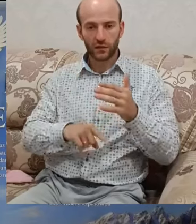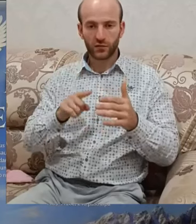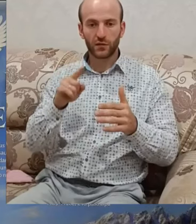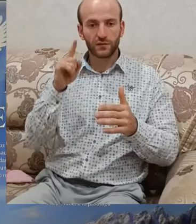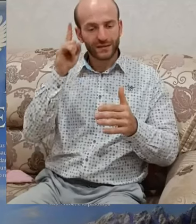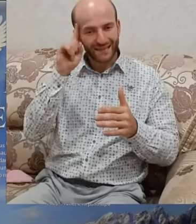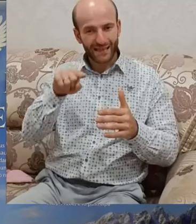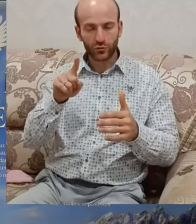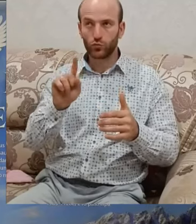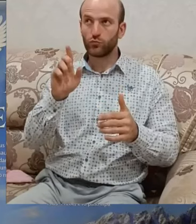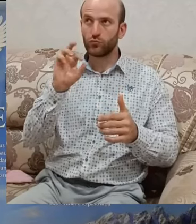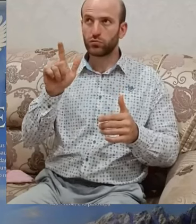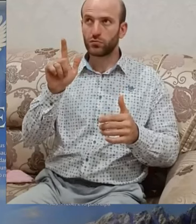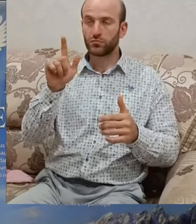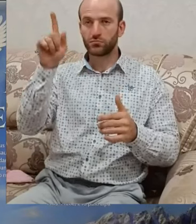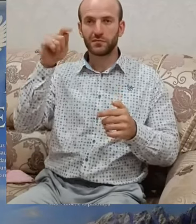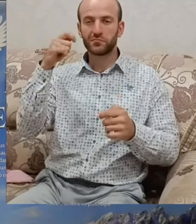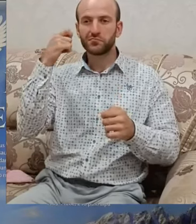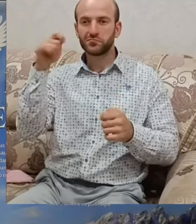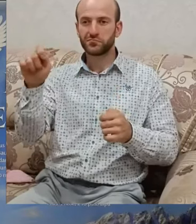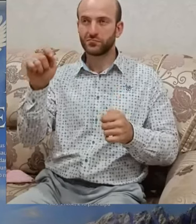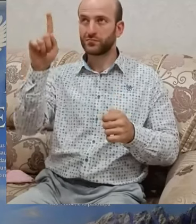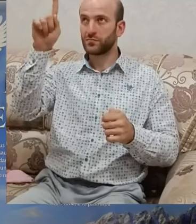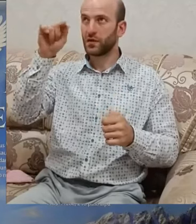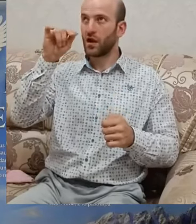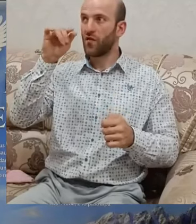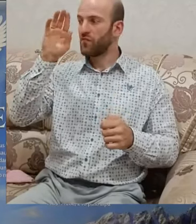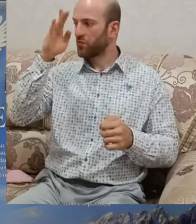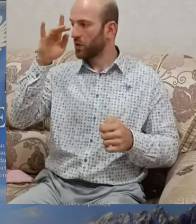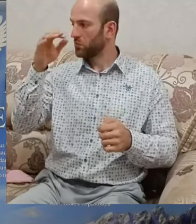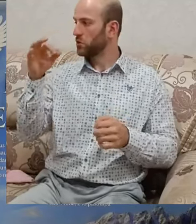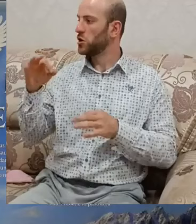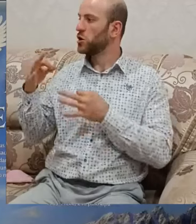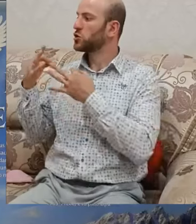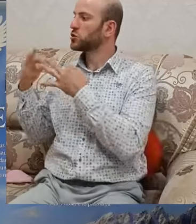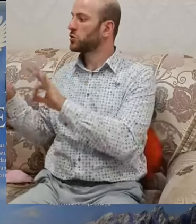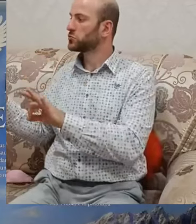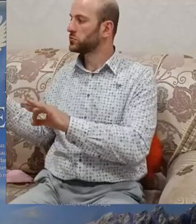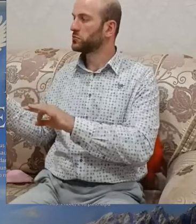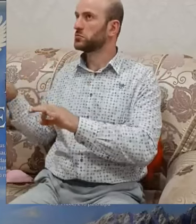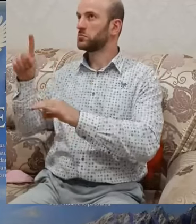не позволит врагу прайоти aukščiau už jį. Проехаться выше его.